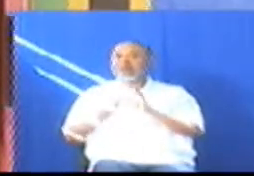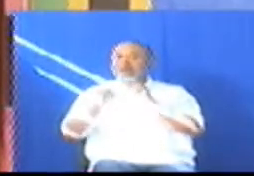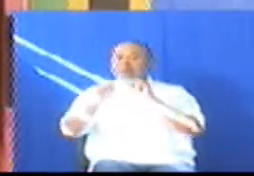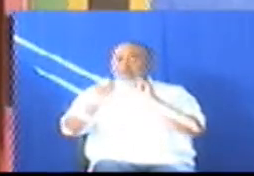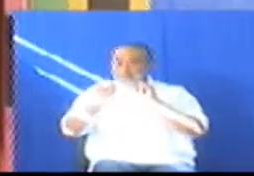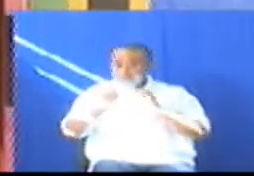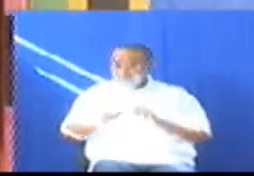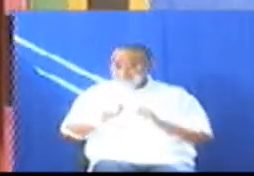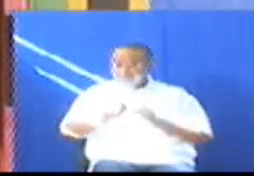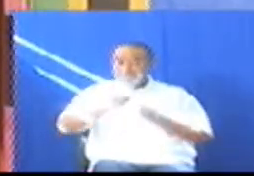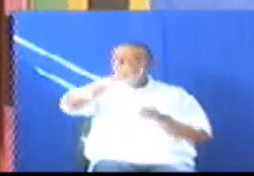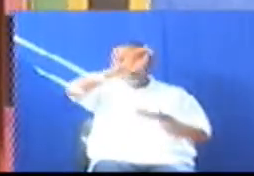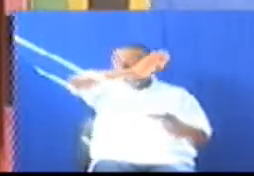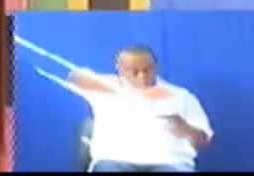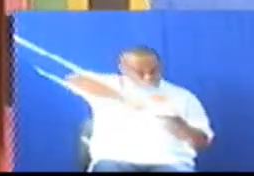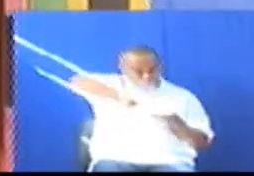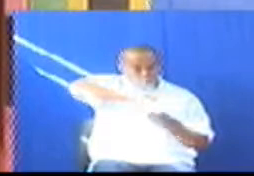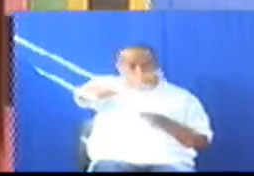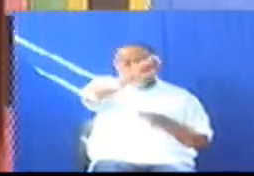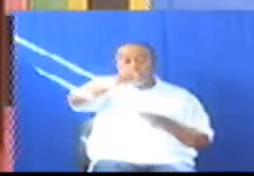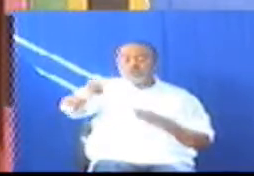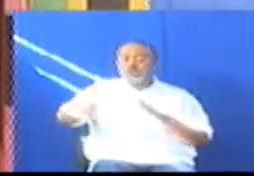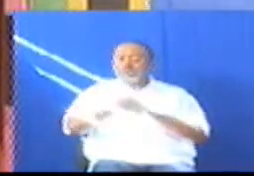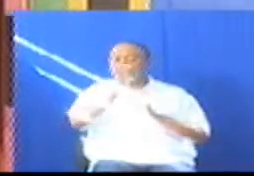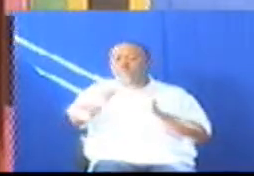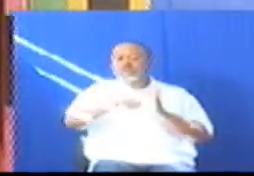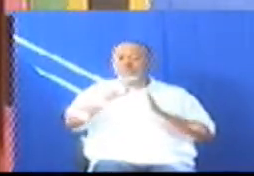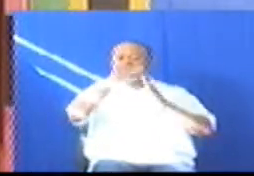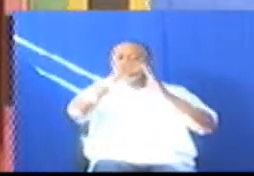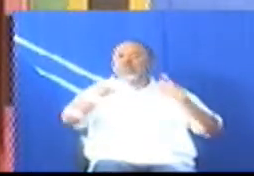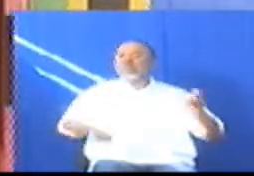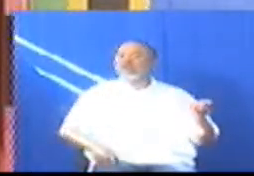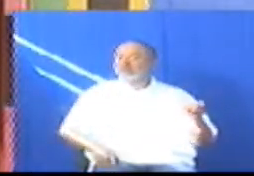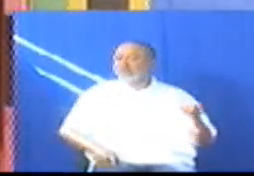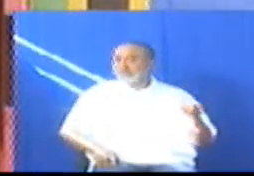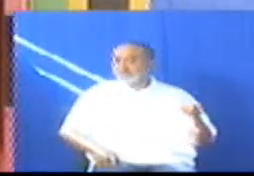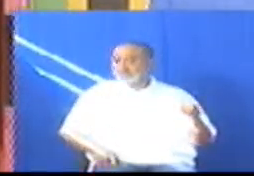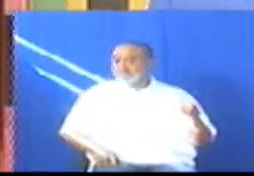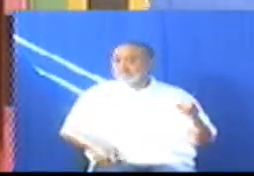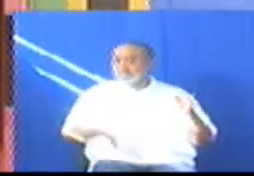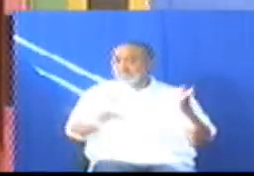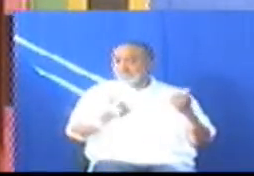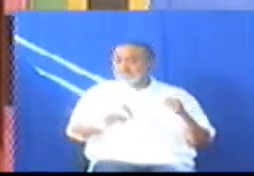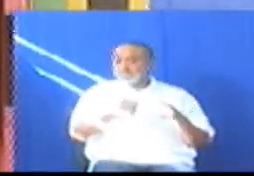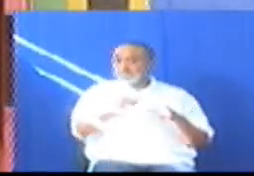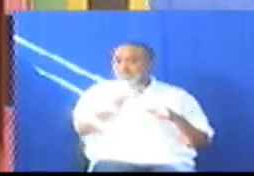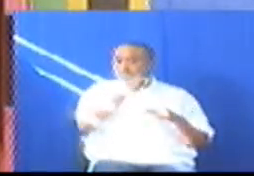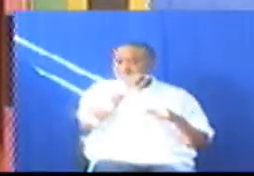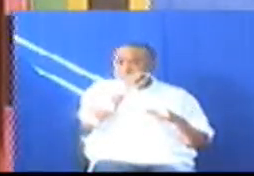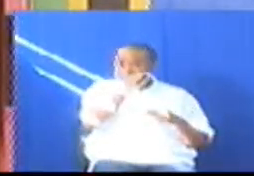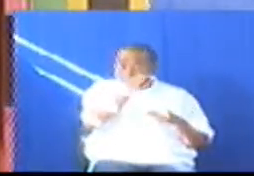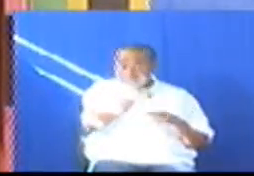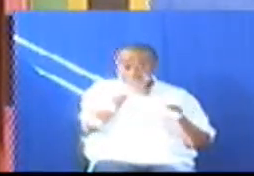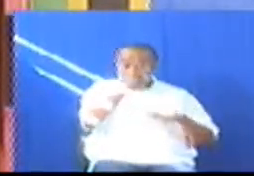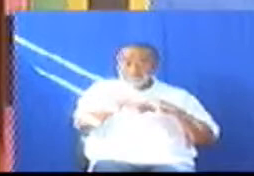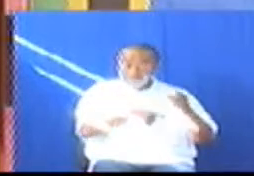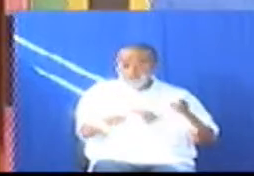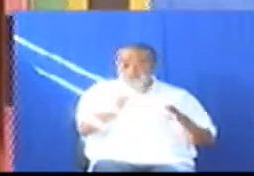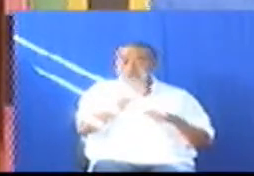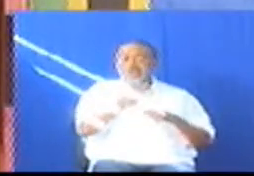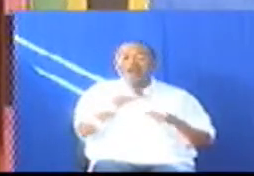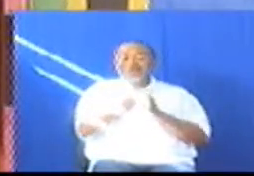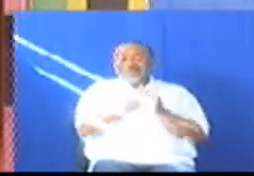kwa Watanzania ambao walikuwa wameanza kulipia zile nyumba, kwa sababu ilikuwa ni prime area, prime project, kwa watu walikuwa